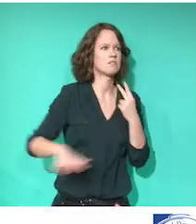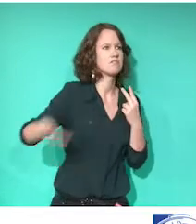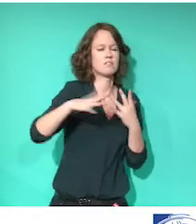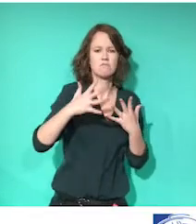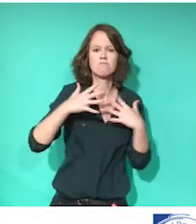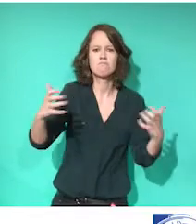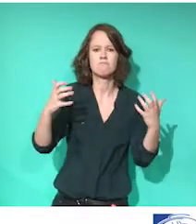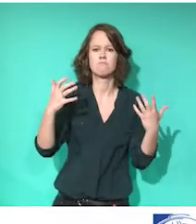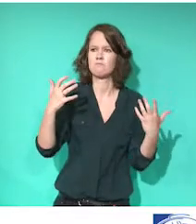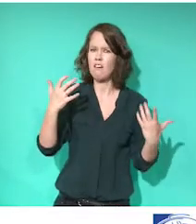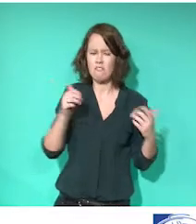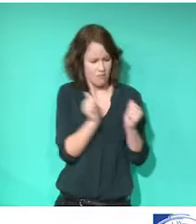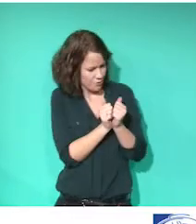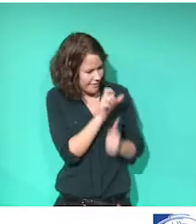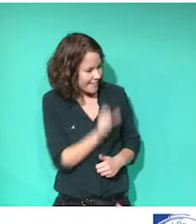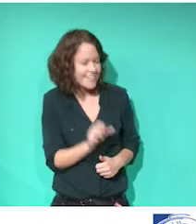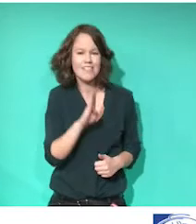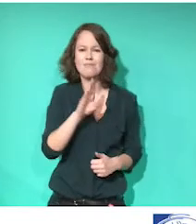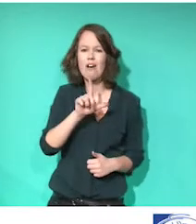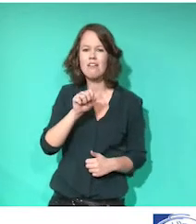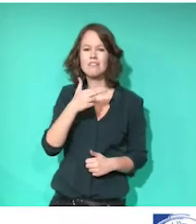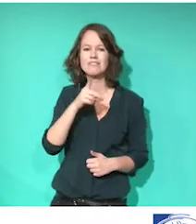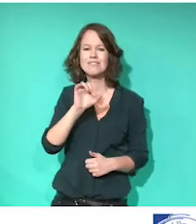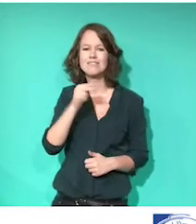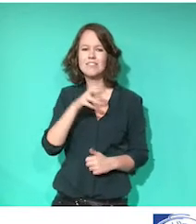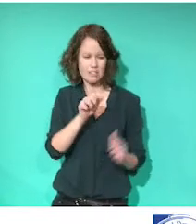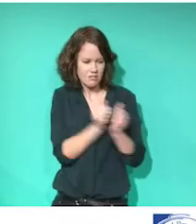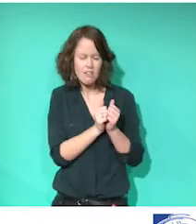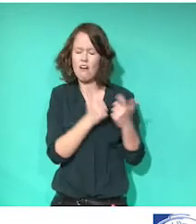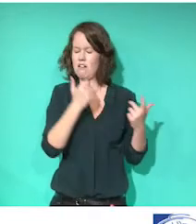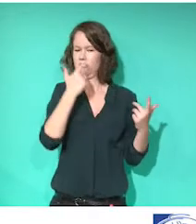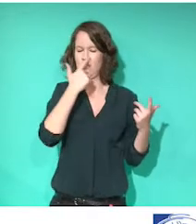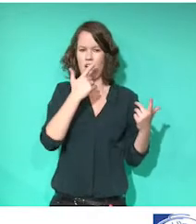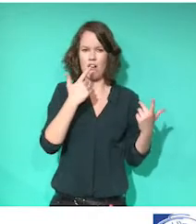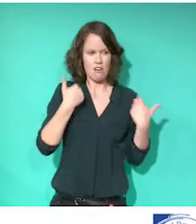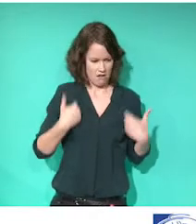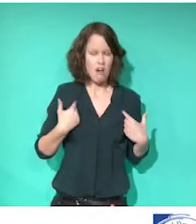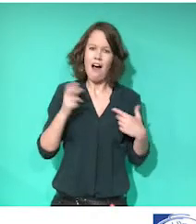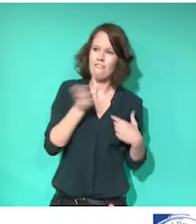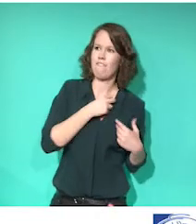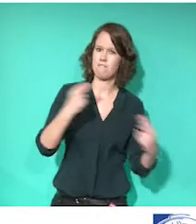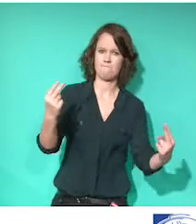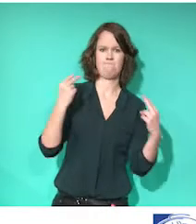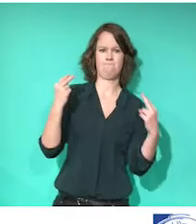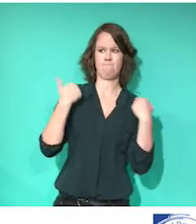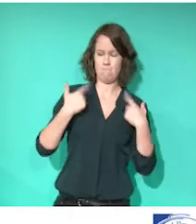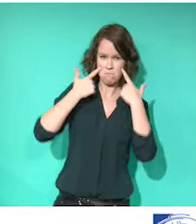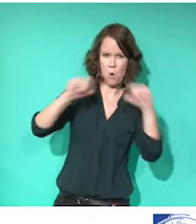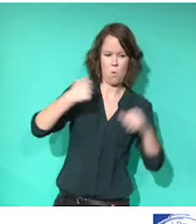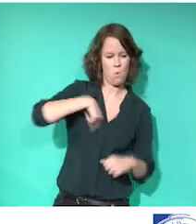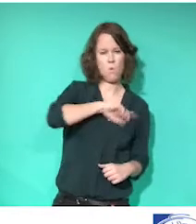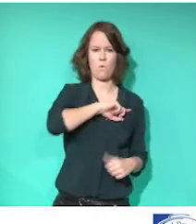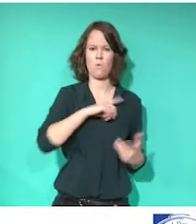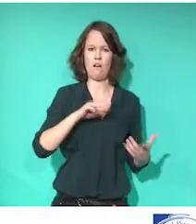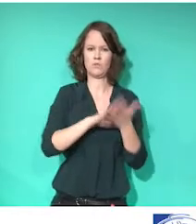parole avec Blandine, qui est à côté de moi, nous allons devenir peut-être visibles, et que peut-être chacun